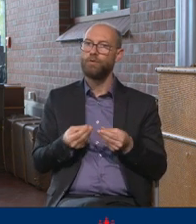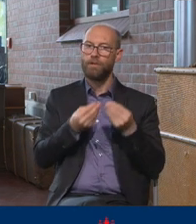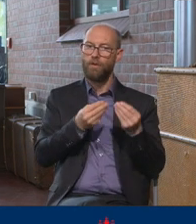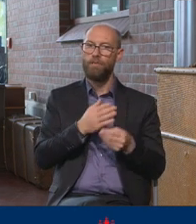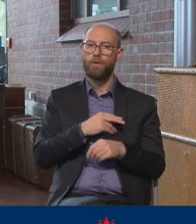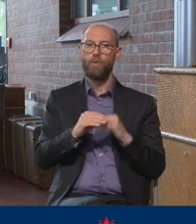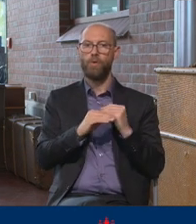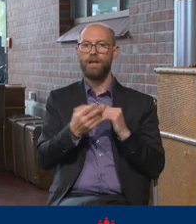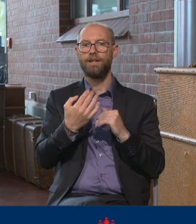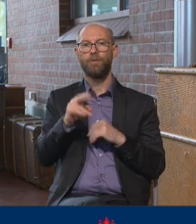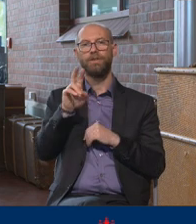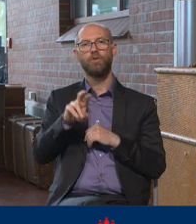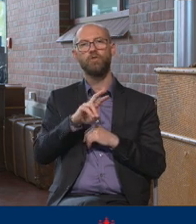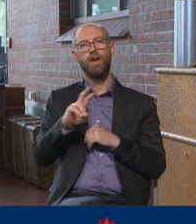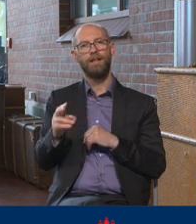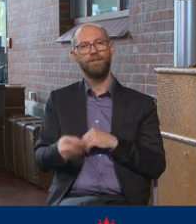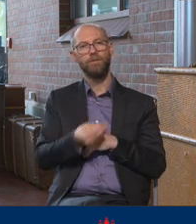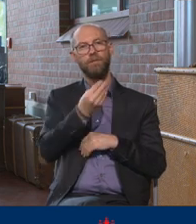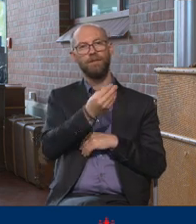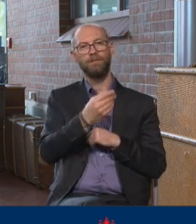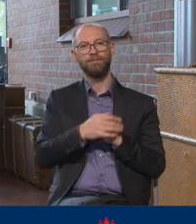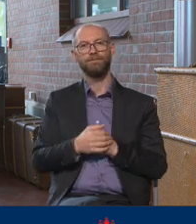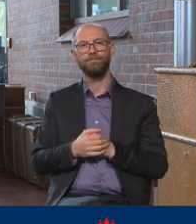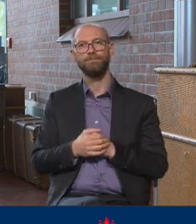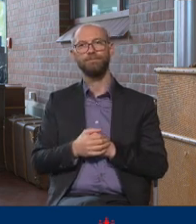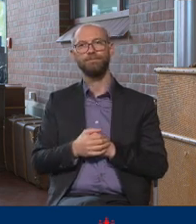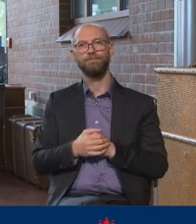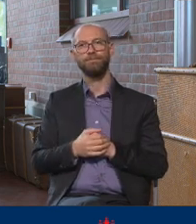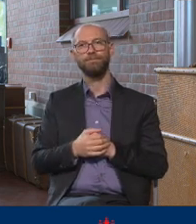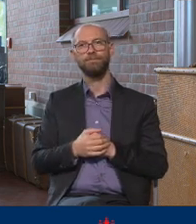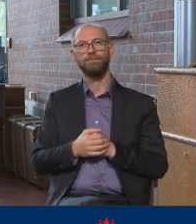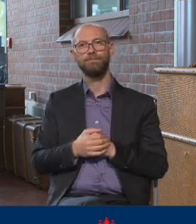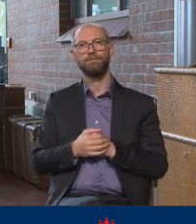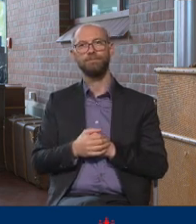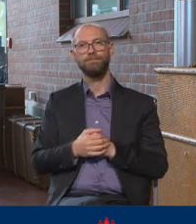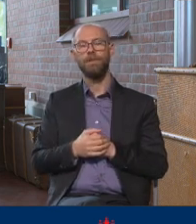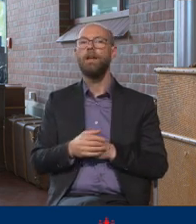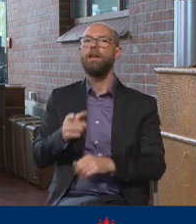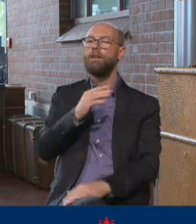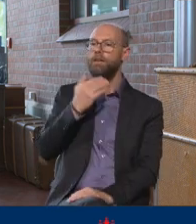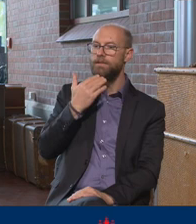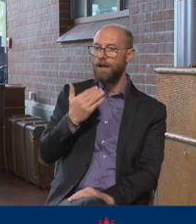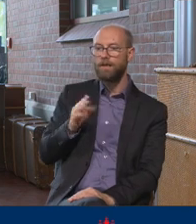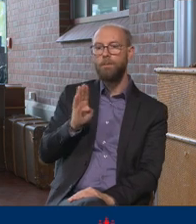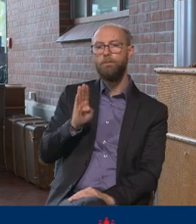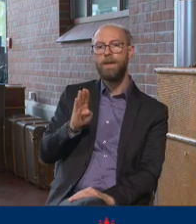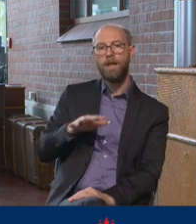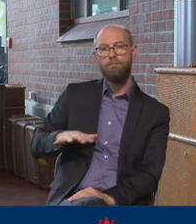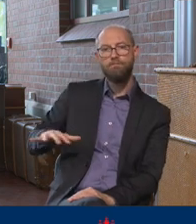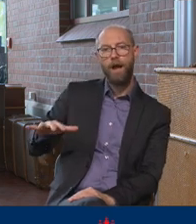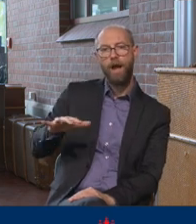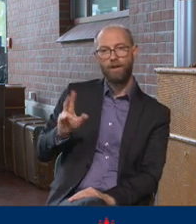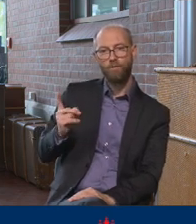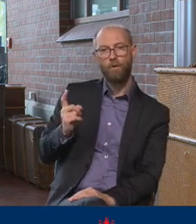kollegen übergeben gut vielen dank zum wildpark komme ich jetzt noch eigentlich in